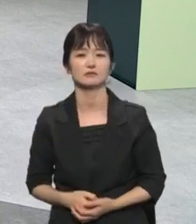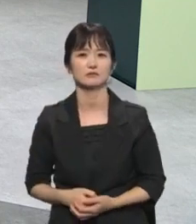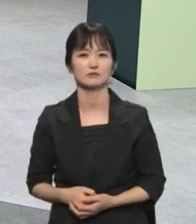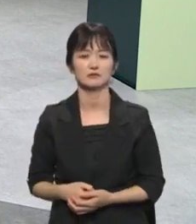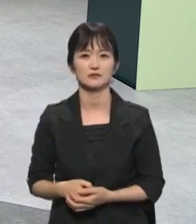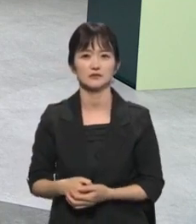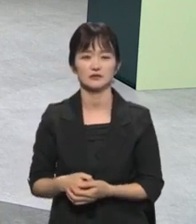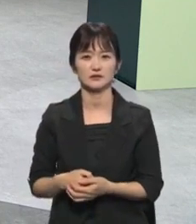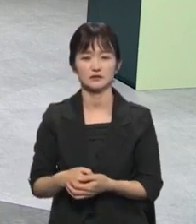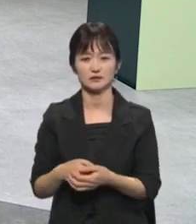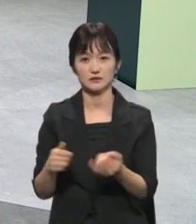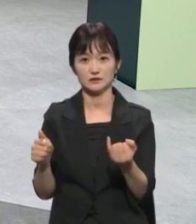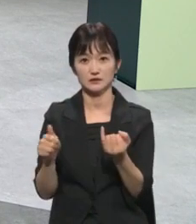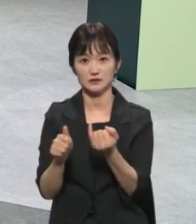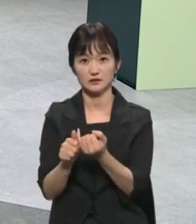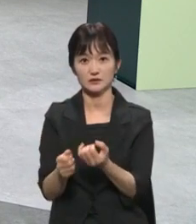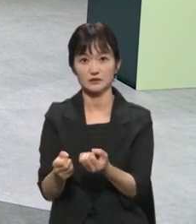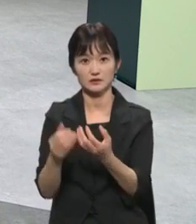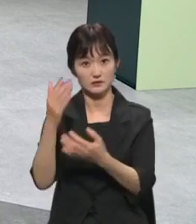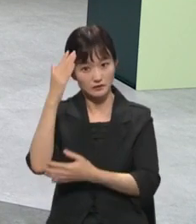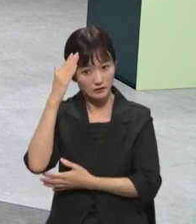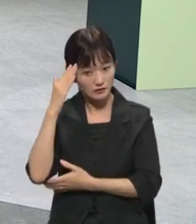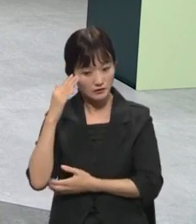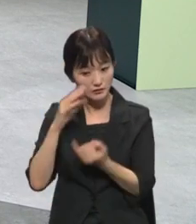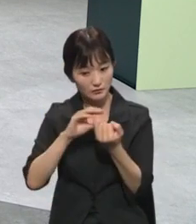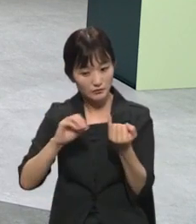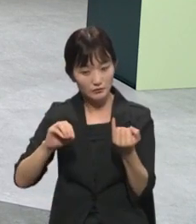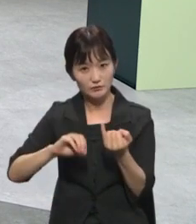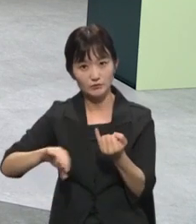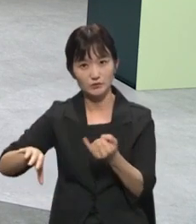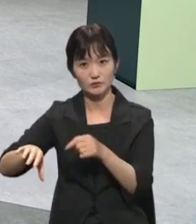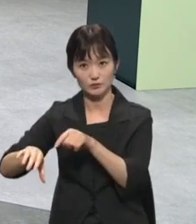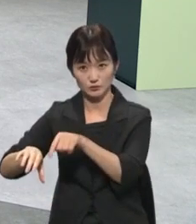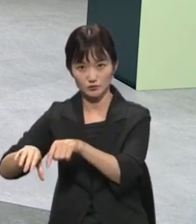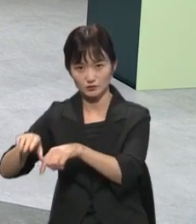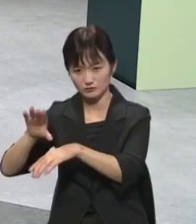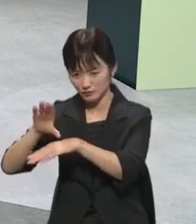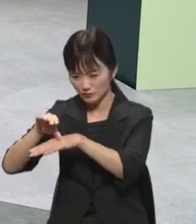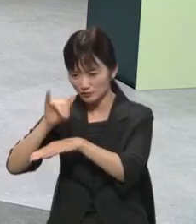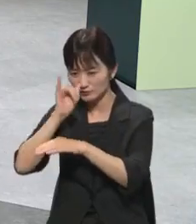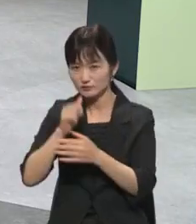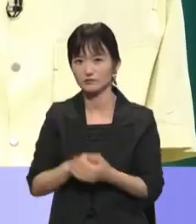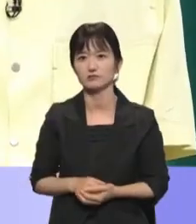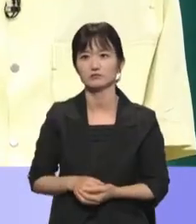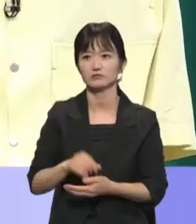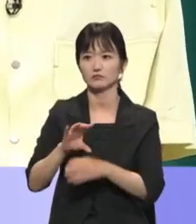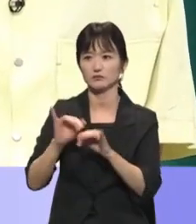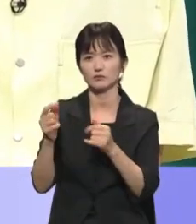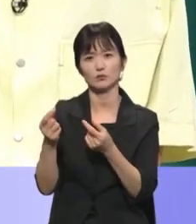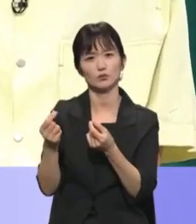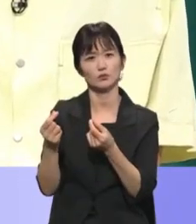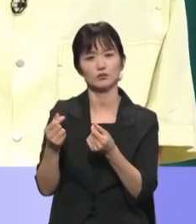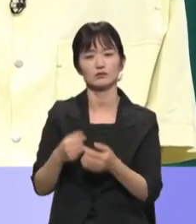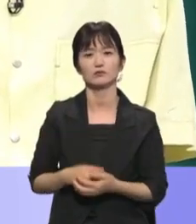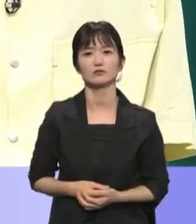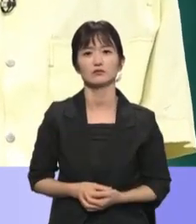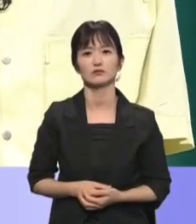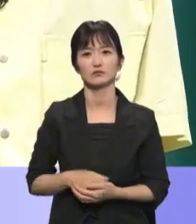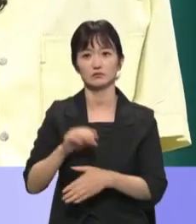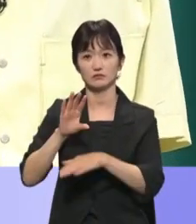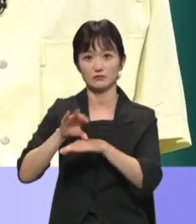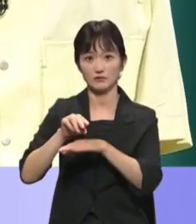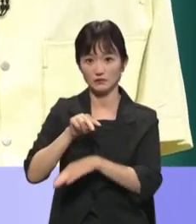면사포를 머리에 쓰고서 또 라방을 하기도 하고 사실 뭐이 정도면 방송인 수준인데요 방송을